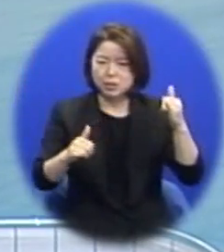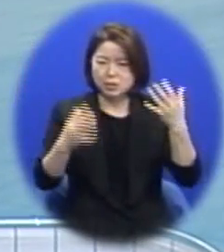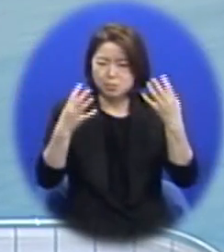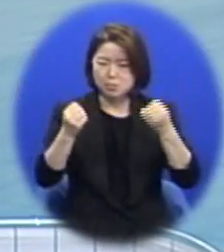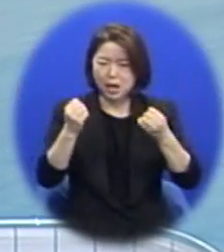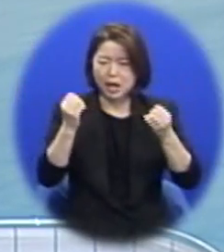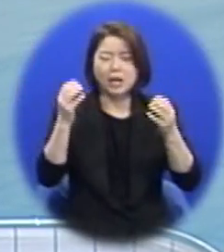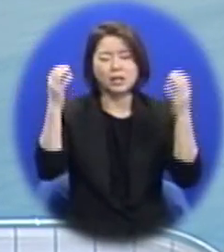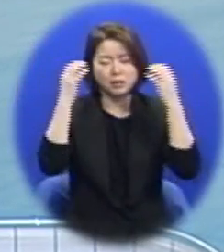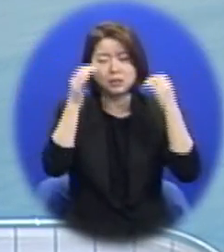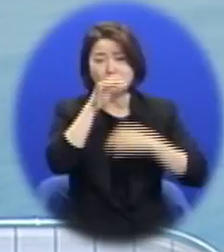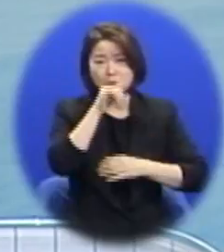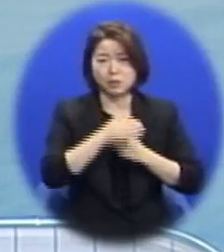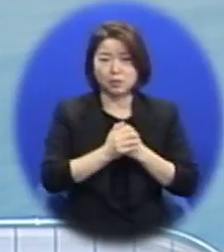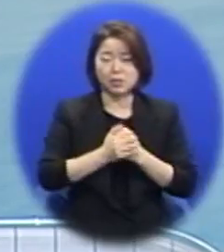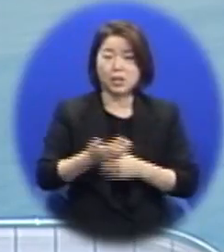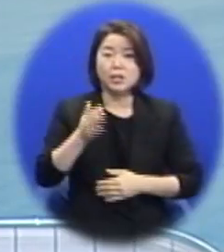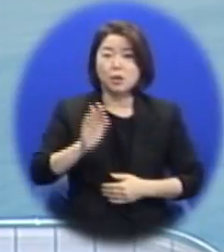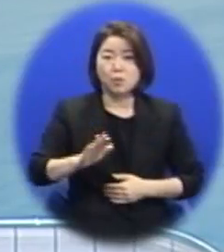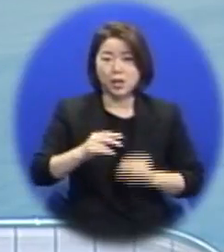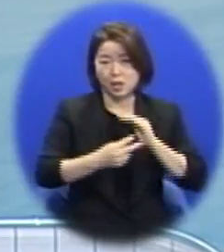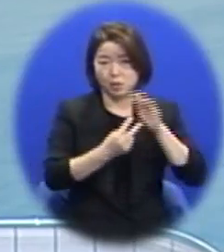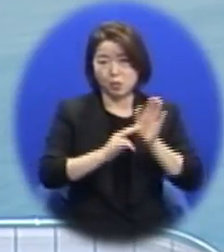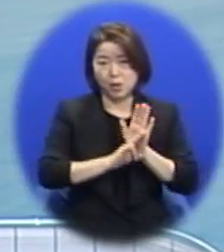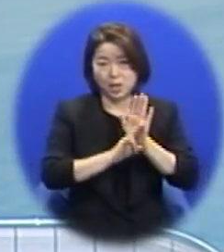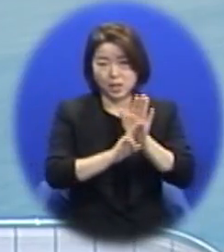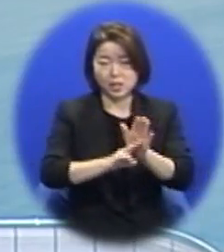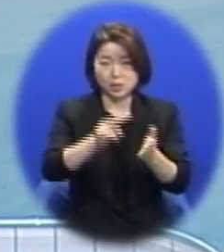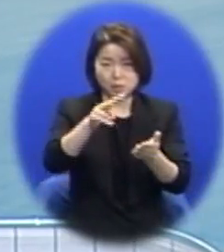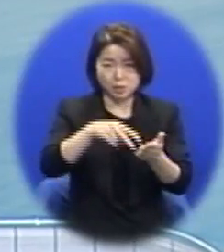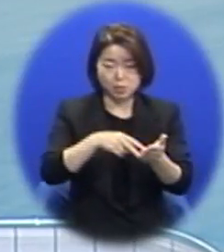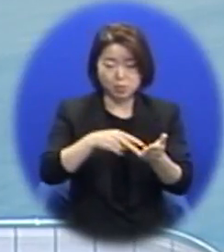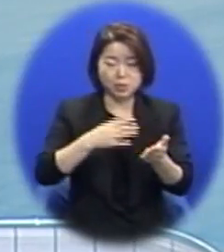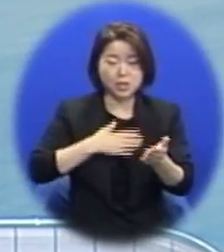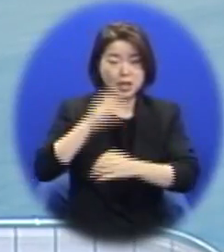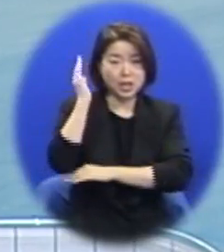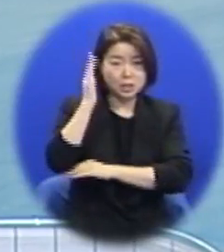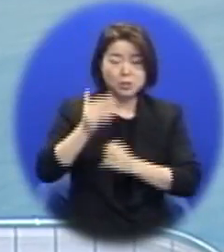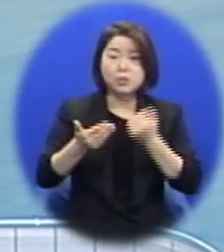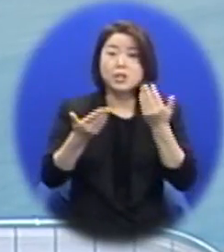왜 요한계시록을 읽고 또 제가 설교를 하려고 하는가?